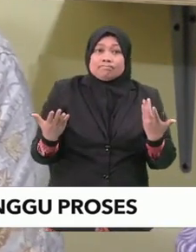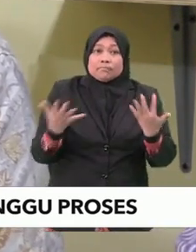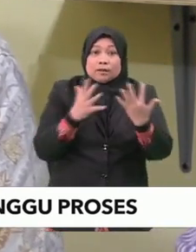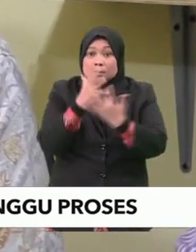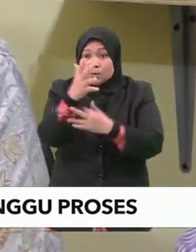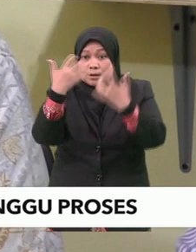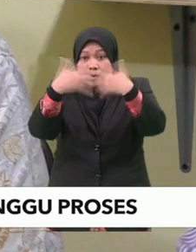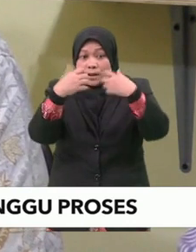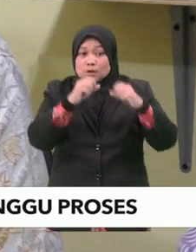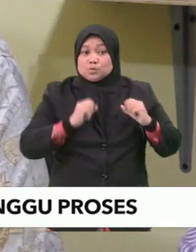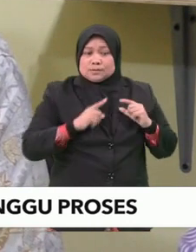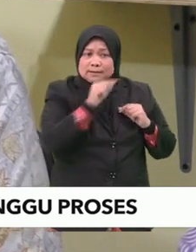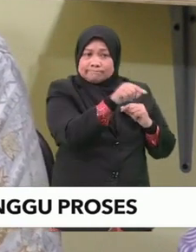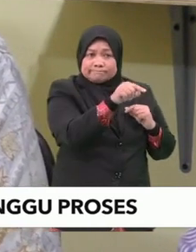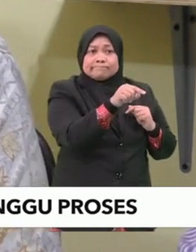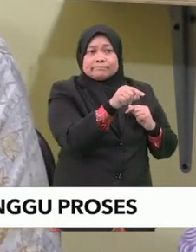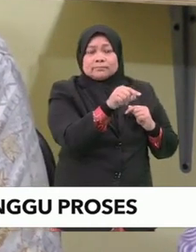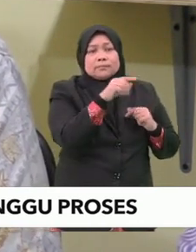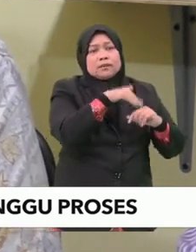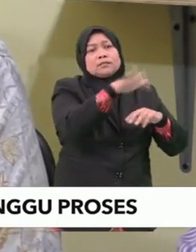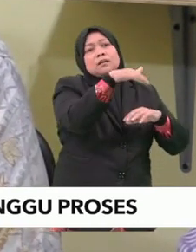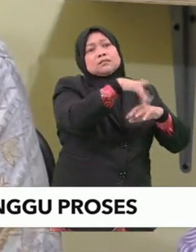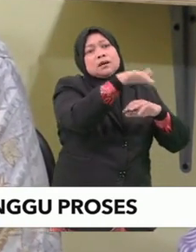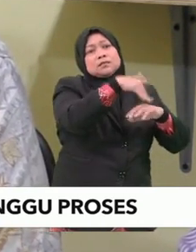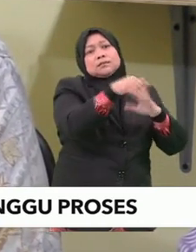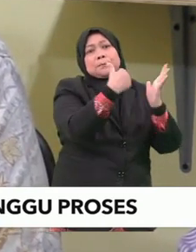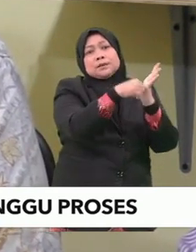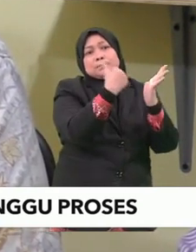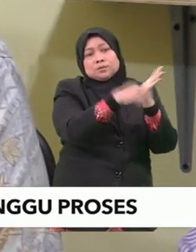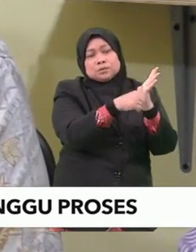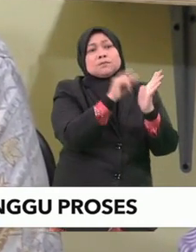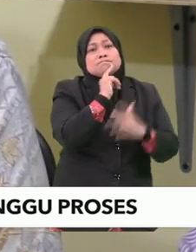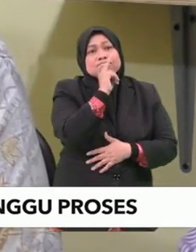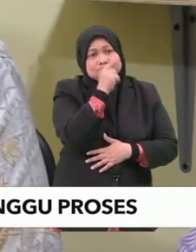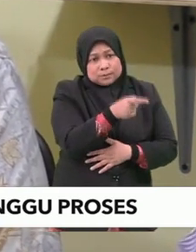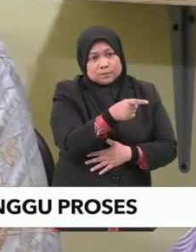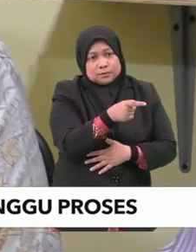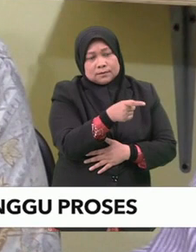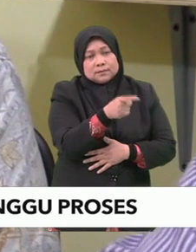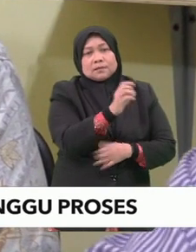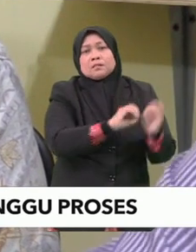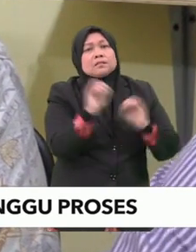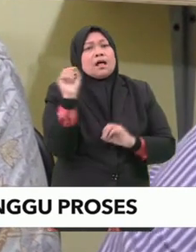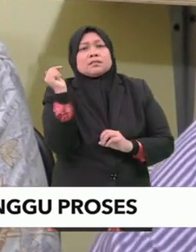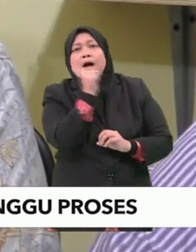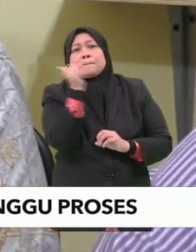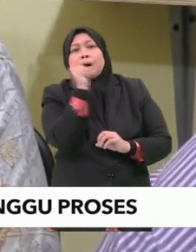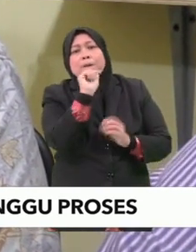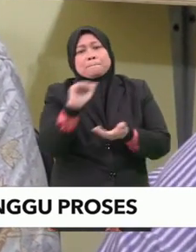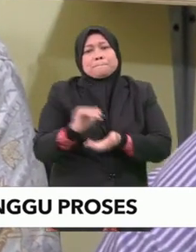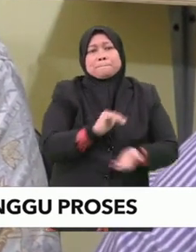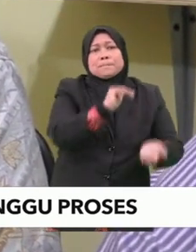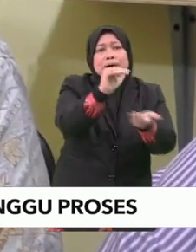kilang-kilang swasta tadi ini dihantar kepada peruncik-peruncik yang tidak mahu membekalkan